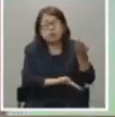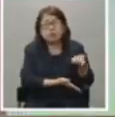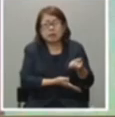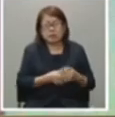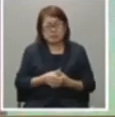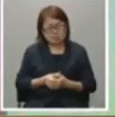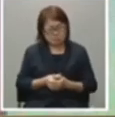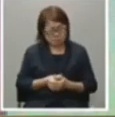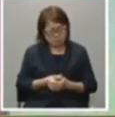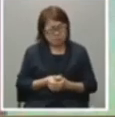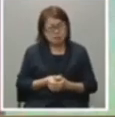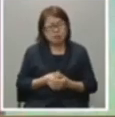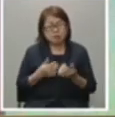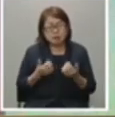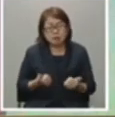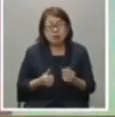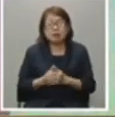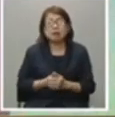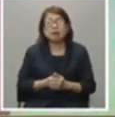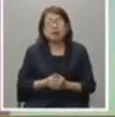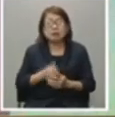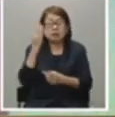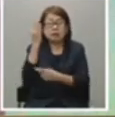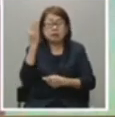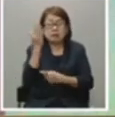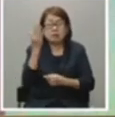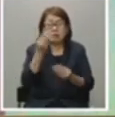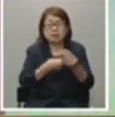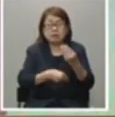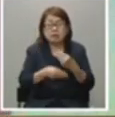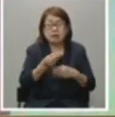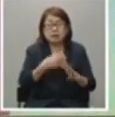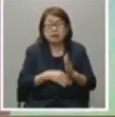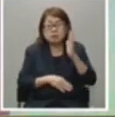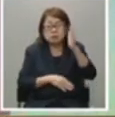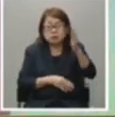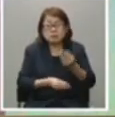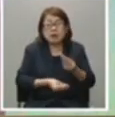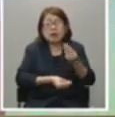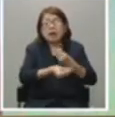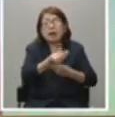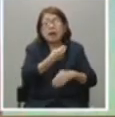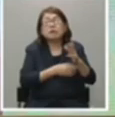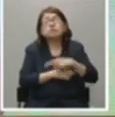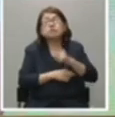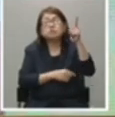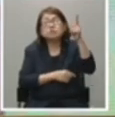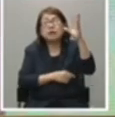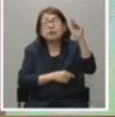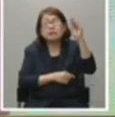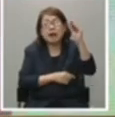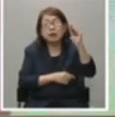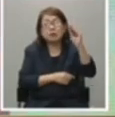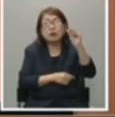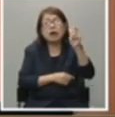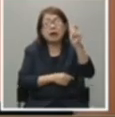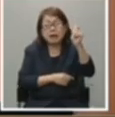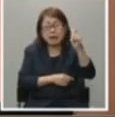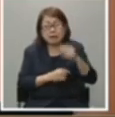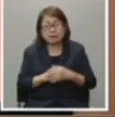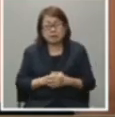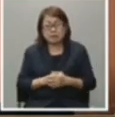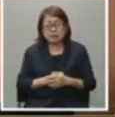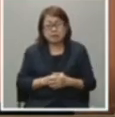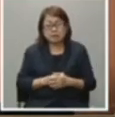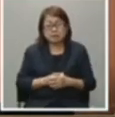มขังกลุ่มยางไปสิคนหน้าก็ไปขายโดนบังดำคานไหมคนหน้าก็ไปขายโดนบังดำคานไหมขายแบบนี้ไม่พอแล้ว หม